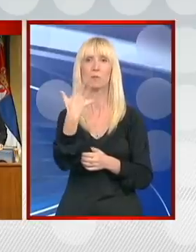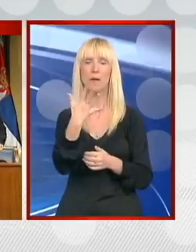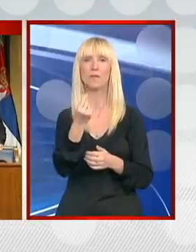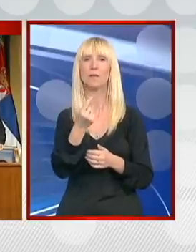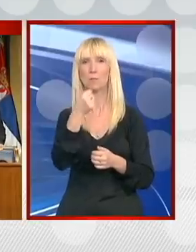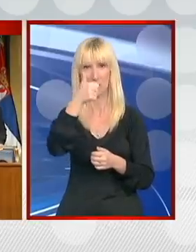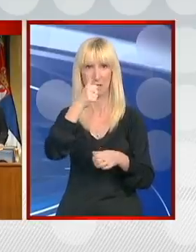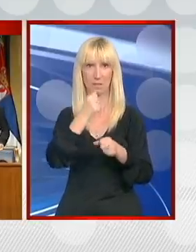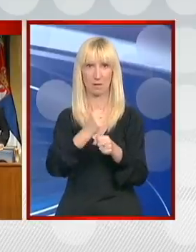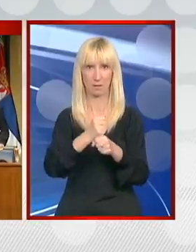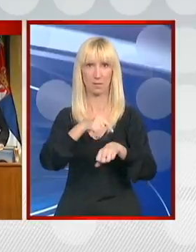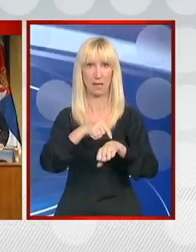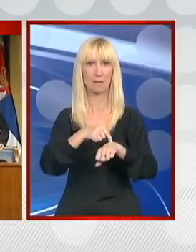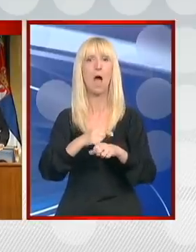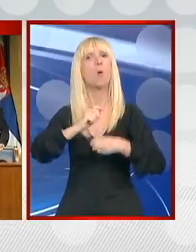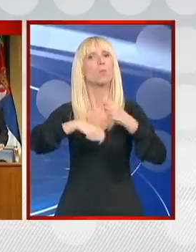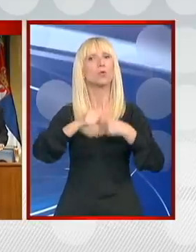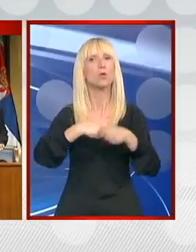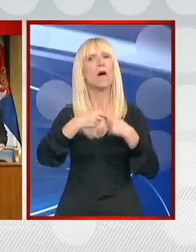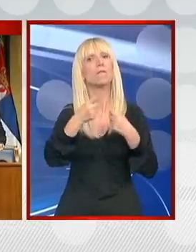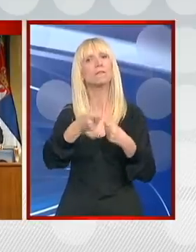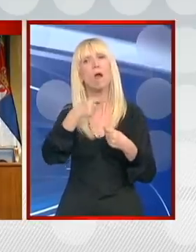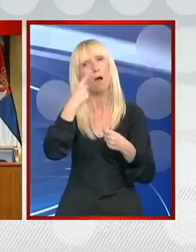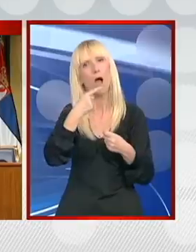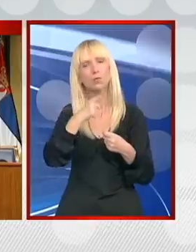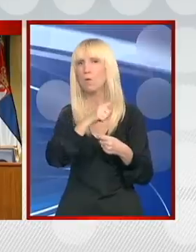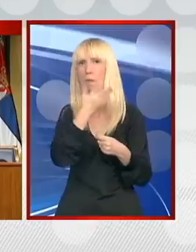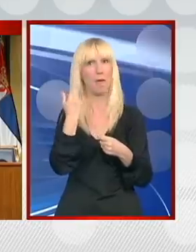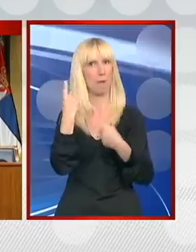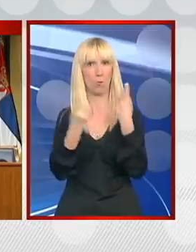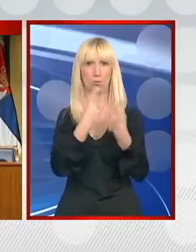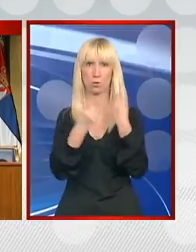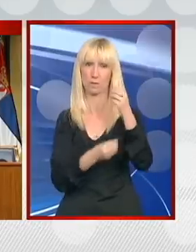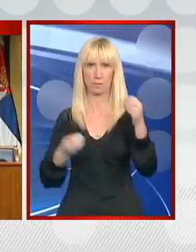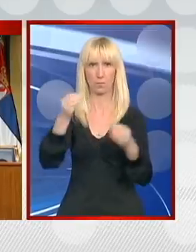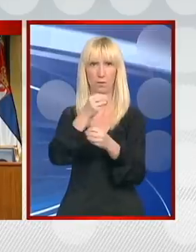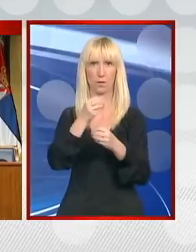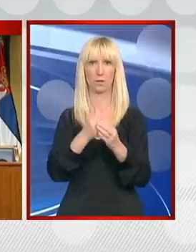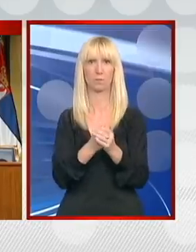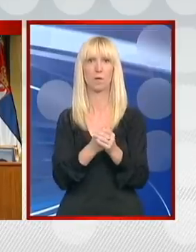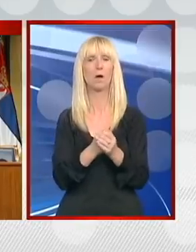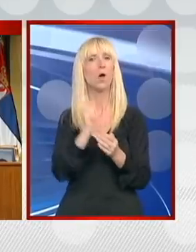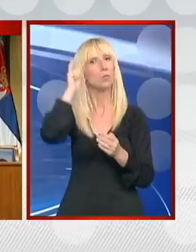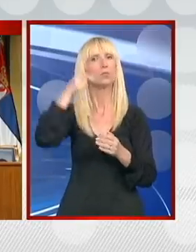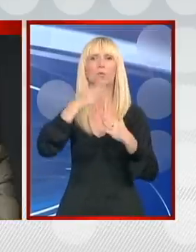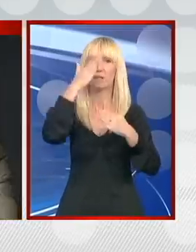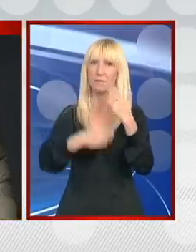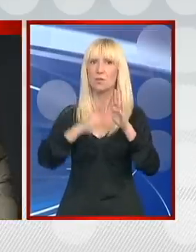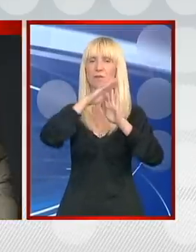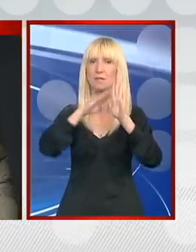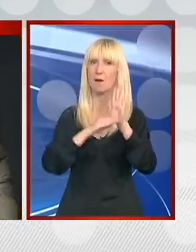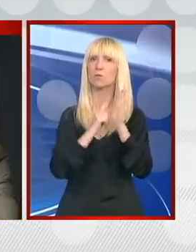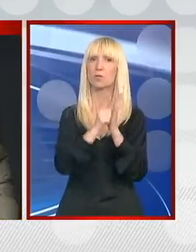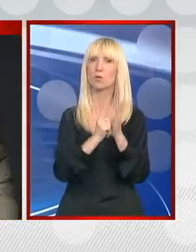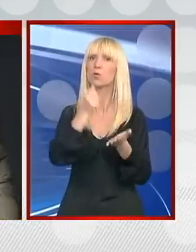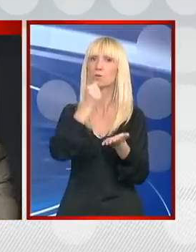radnom satu, a poslodavci su rekli da se nisu stekli uslovi za njeno povećanje. Sutra ističe zakonski rok